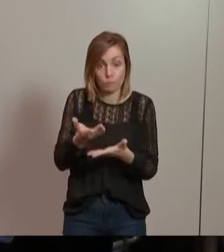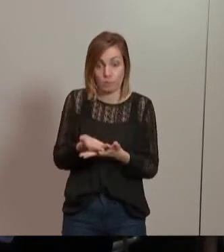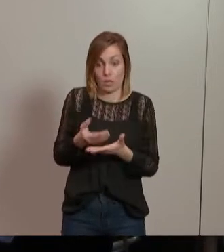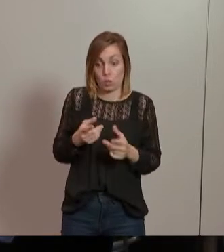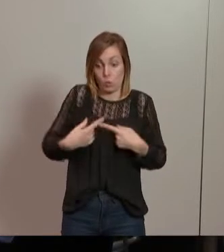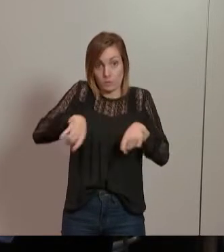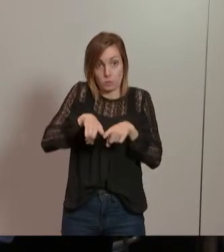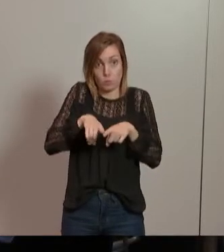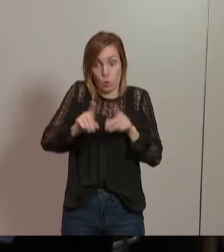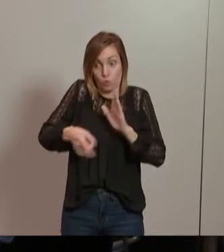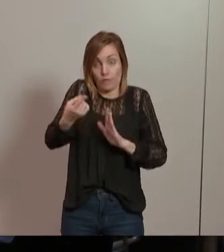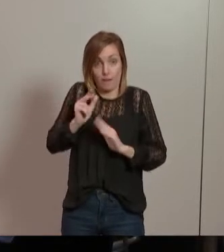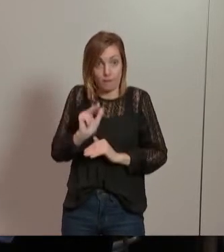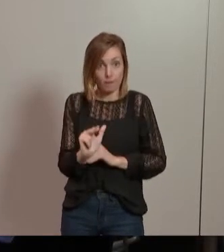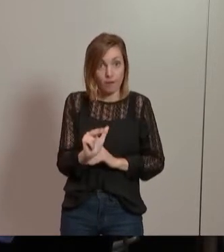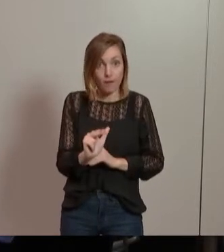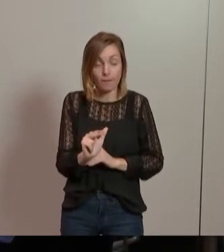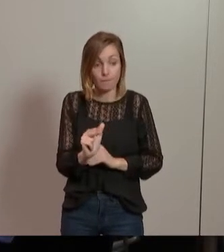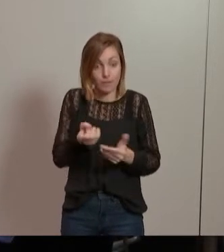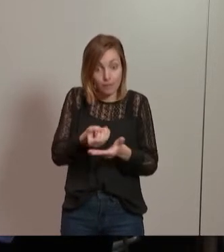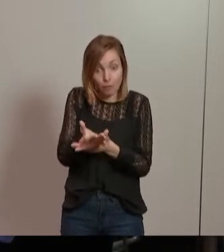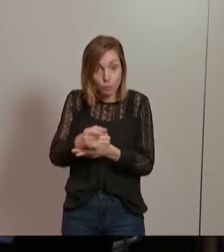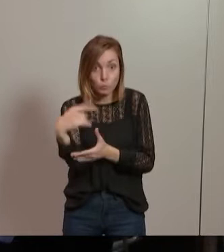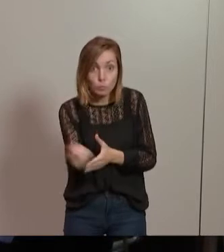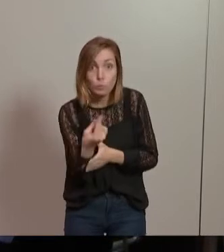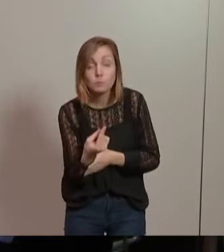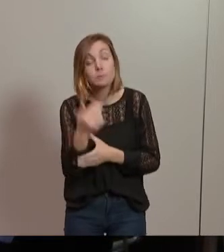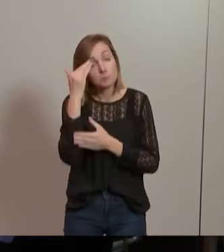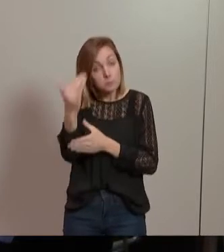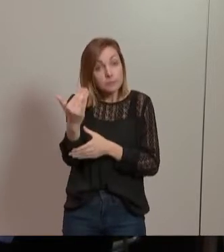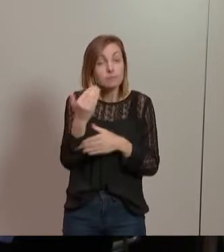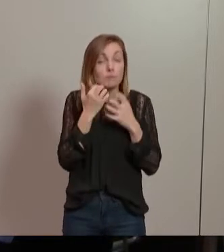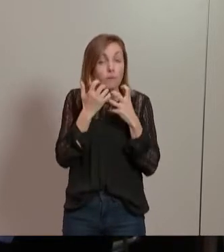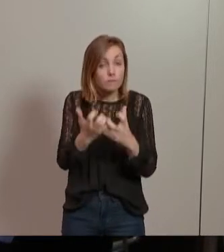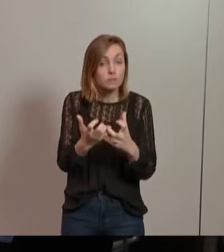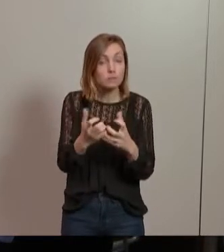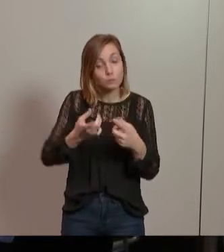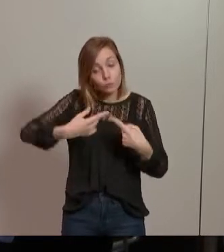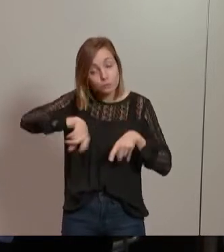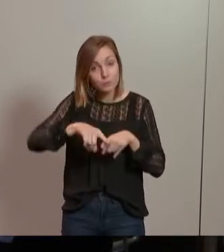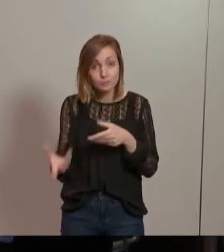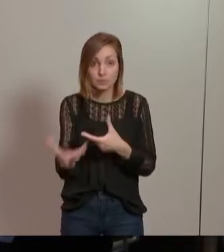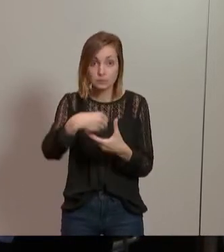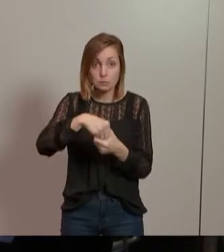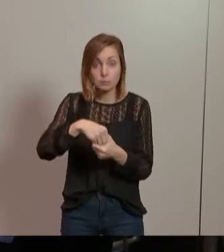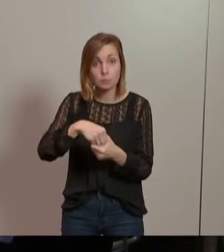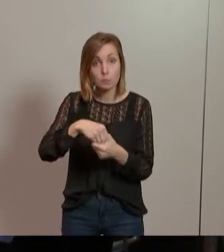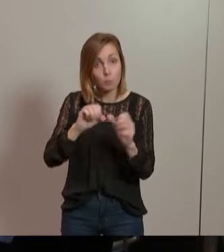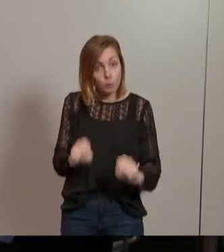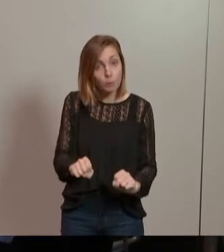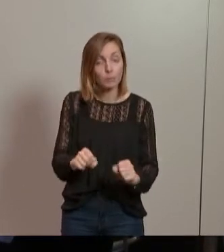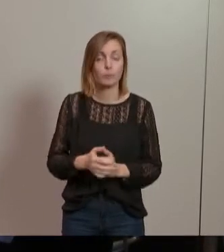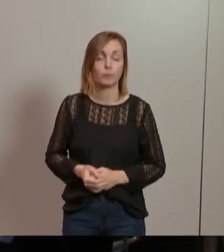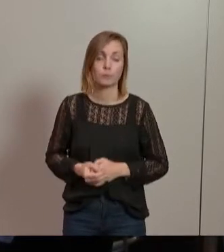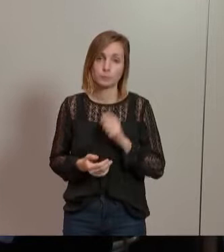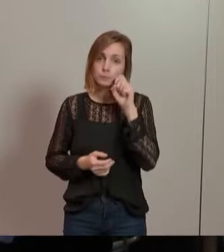d'accessibilité et pour dire à chacune et à chacun si vous souhaitez intégrer la commission d'accessibilité de la ville, c'est une